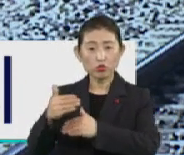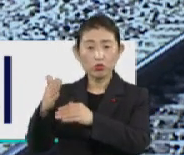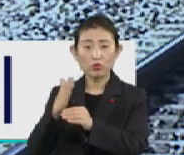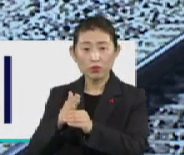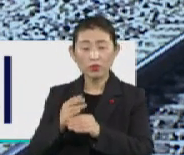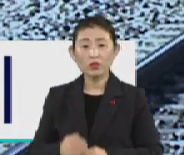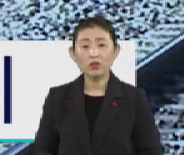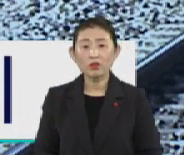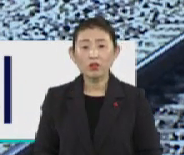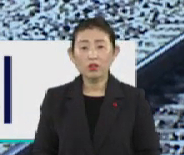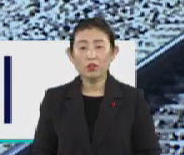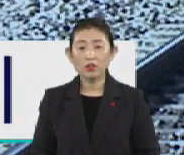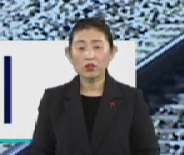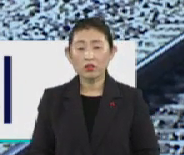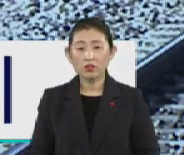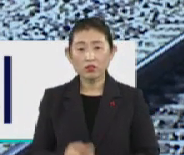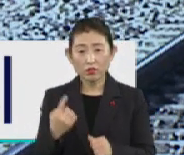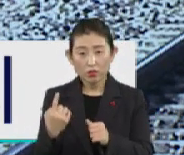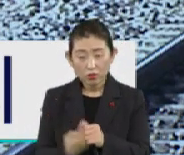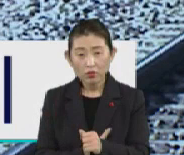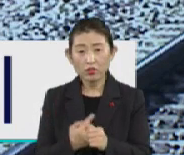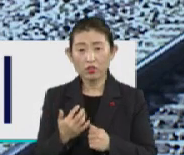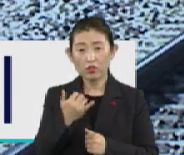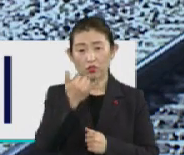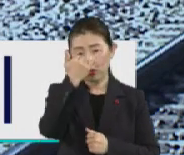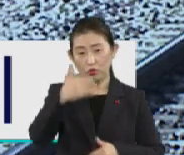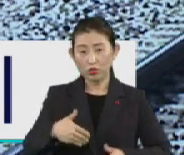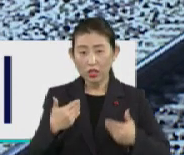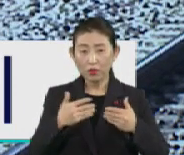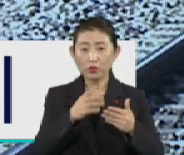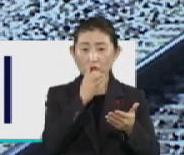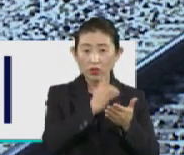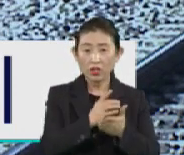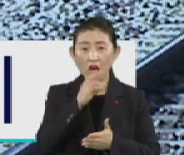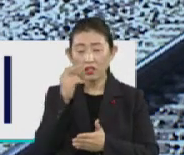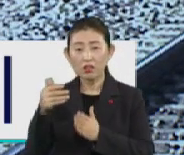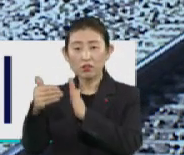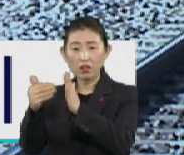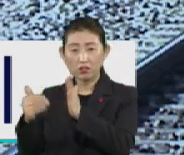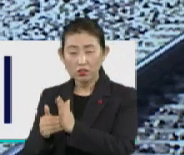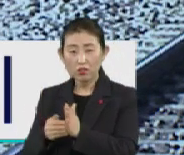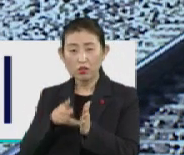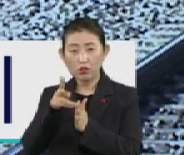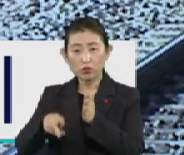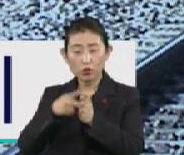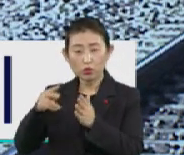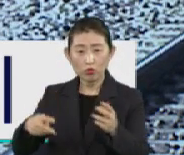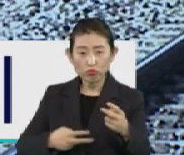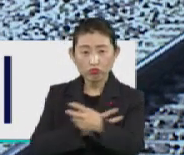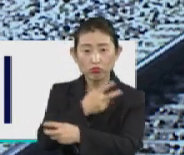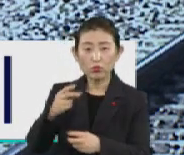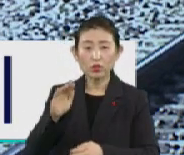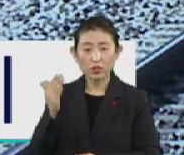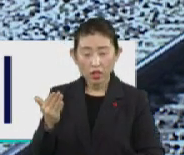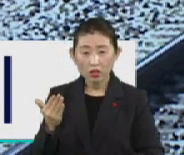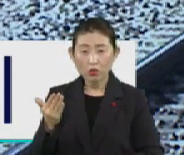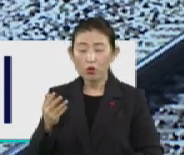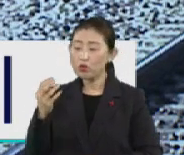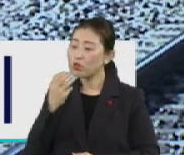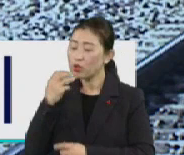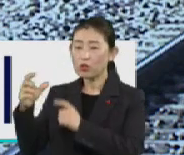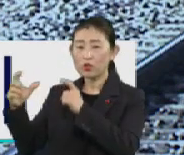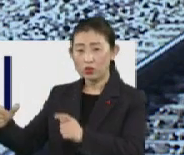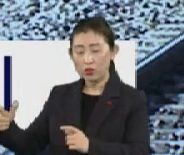있습니다. 이렇게 되면 충남 서북부의 천안과 아산, 당진을 순환하는 철도망이 만들어지고 수도권 남부와